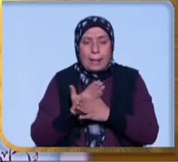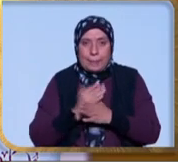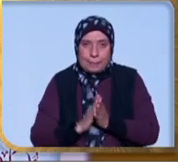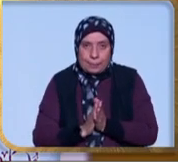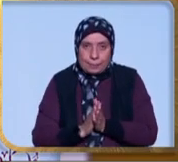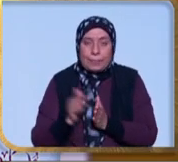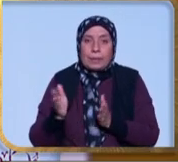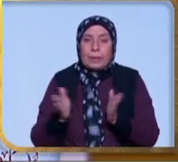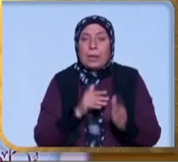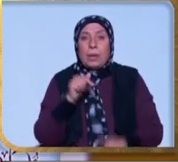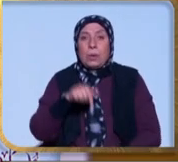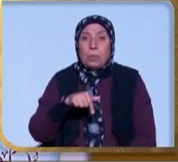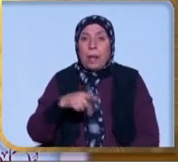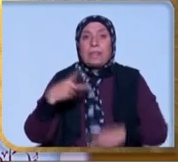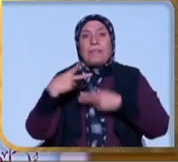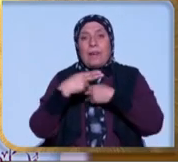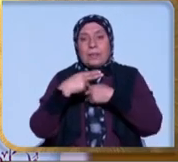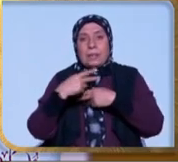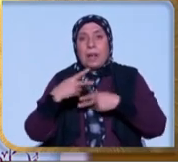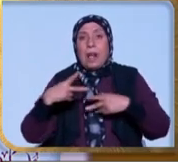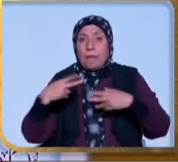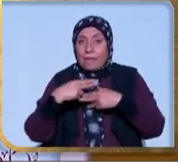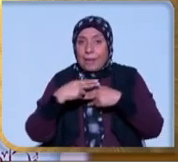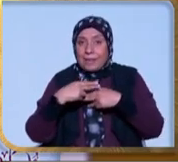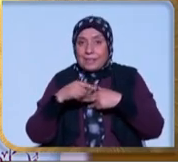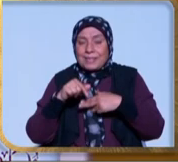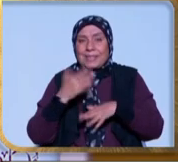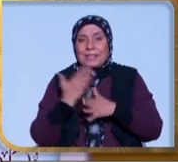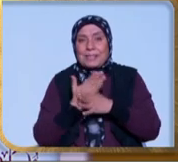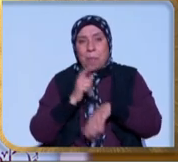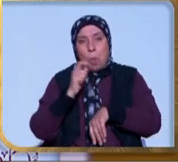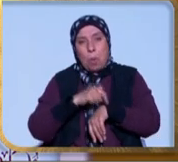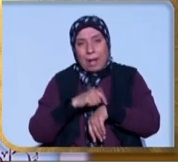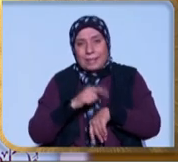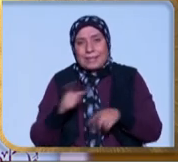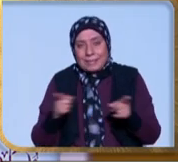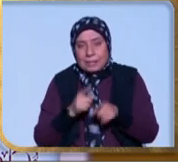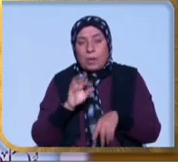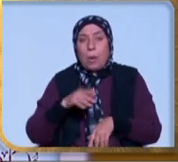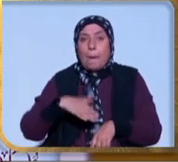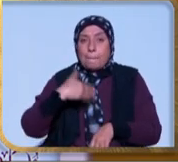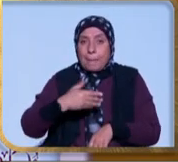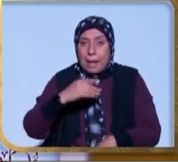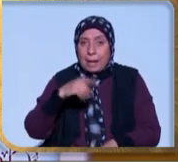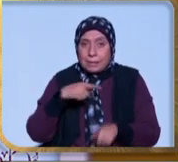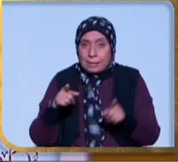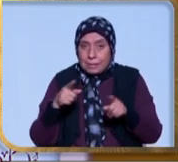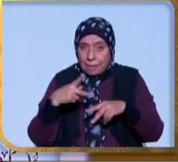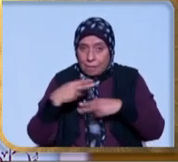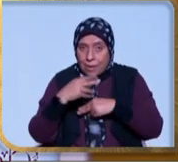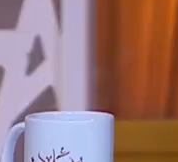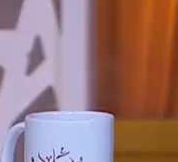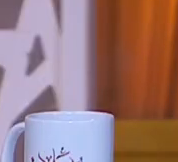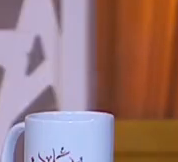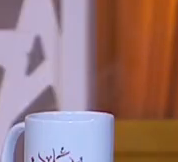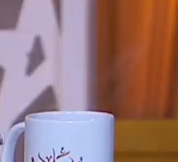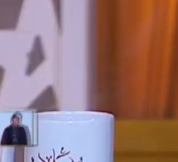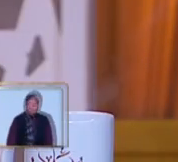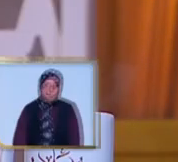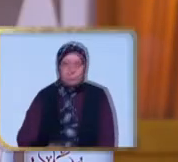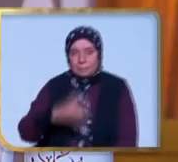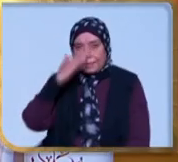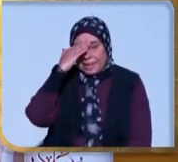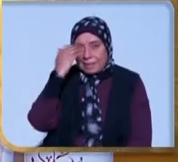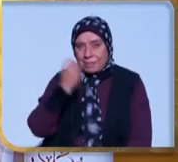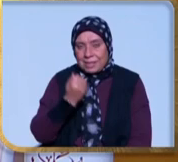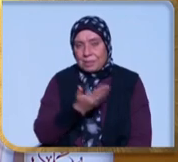هنطلع فاصل. طيب هنطلع الفاصل، معلش الوقت النهارده، وبعد الفاصل نبدا في الرد على اسئله حضراتكم باذن الله تعالى. اهلا